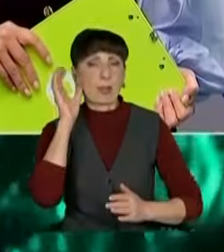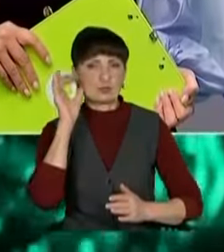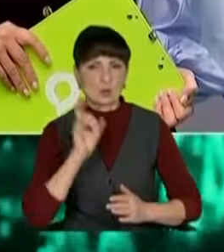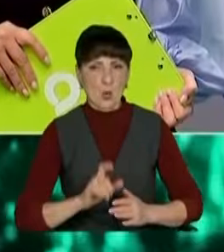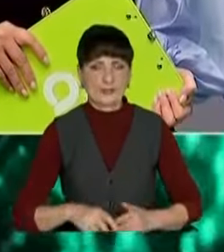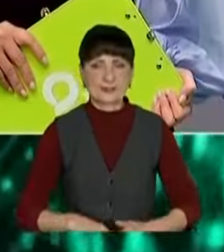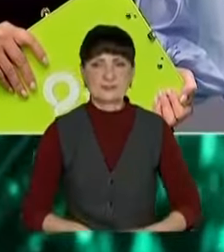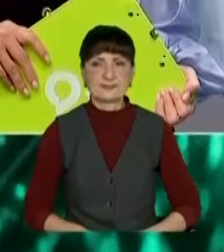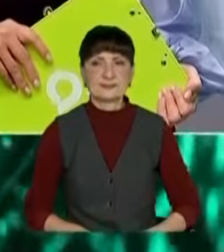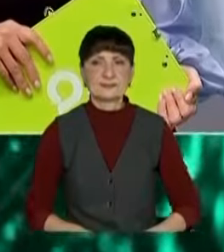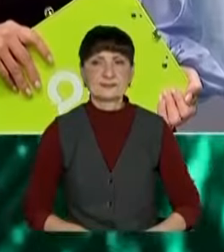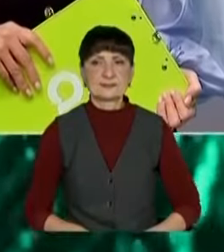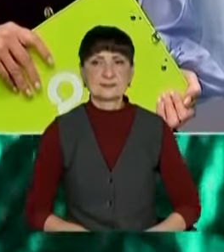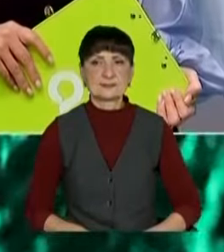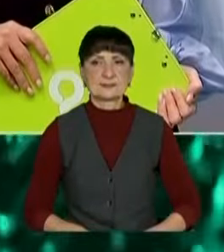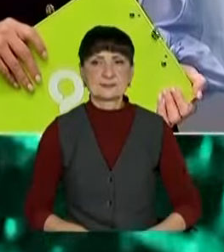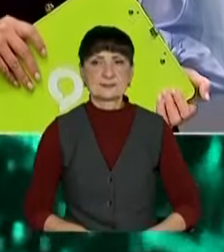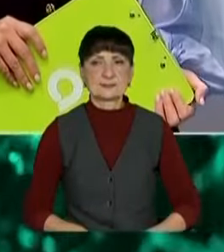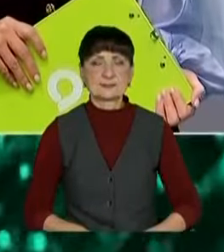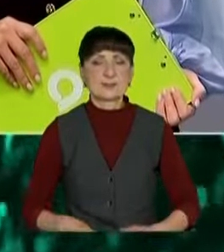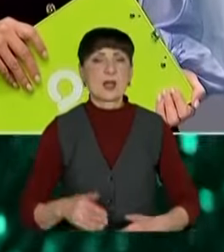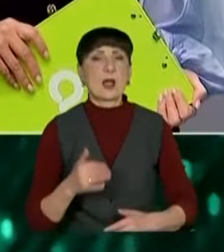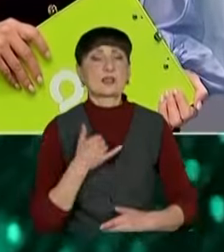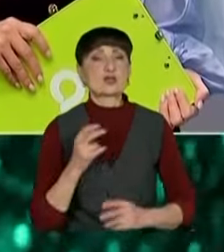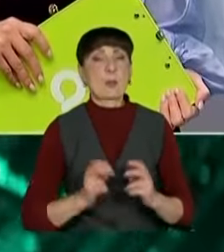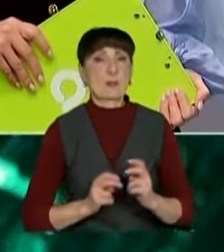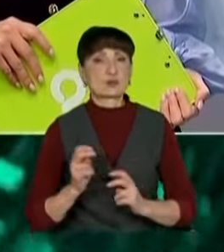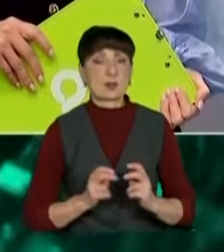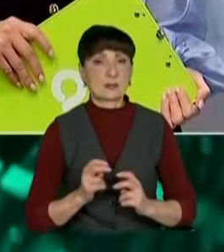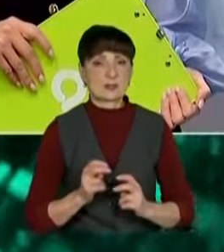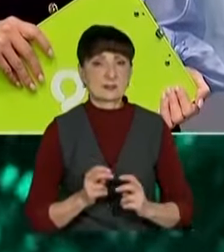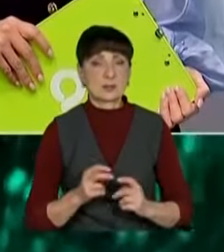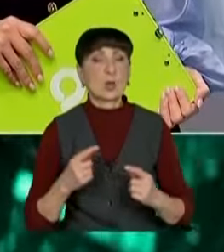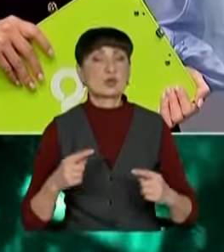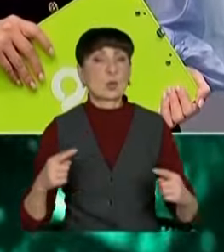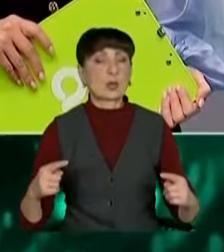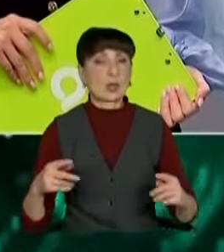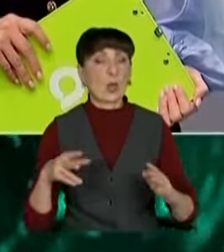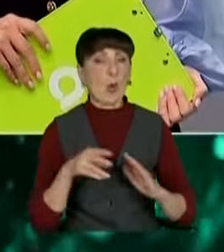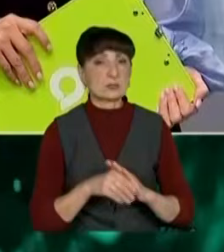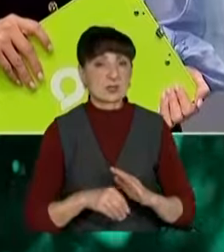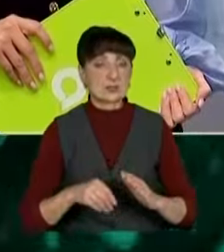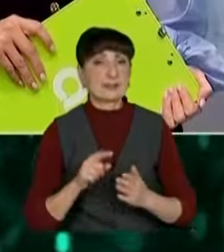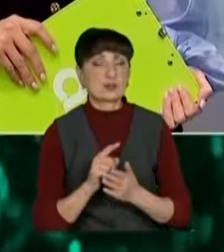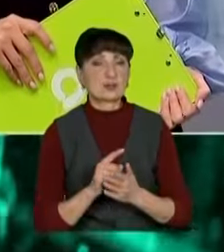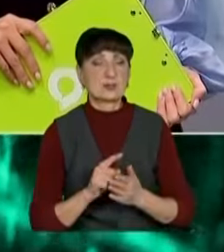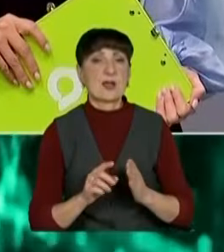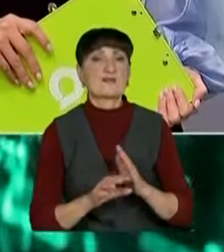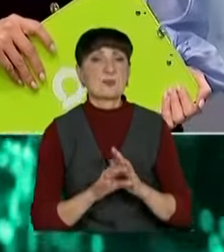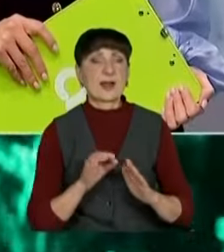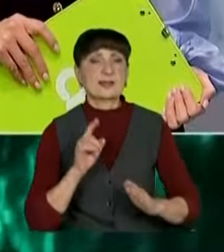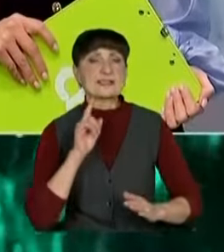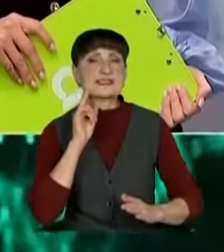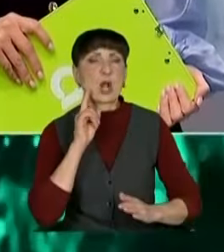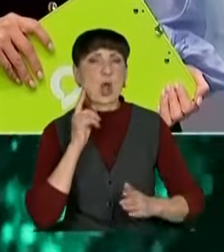на этот счет. В нашей промышленности другие отрасли должны выбирать себе зеленый